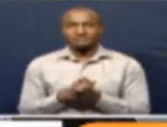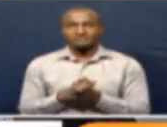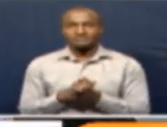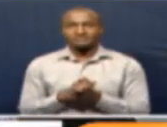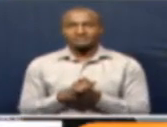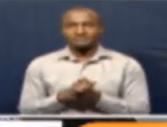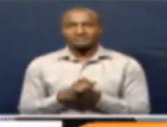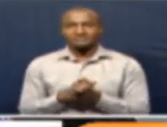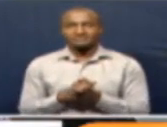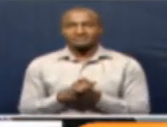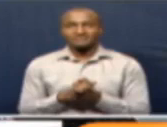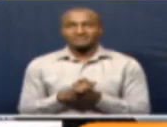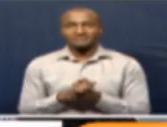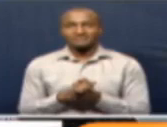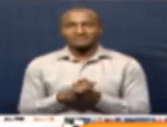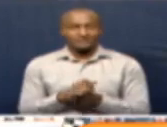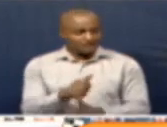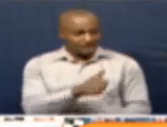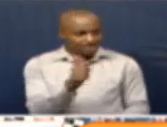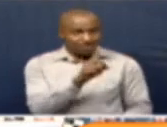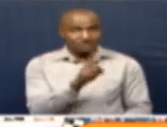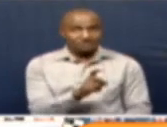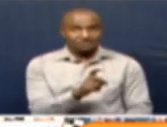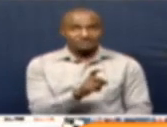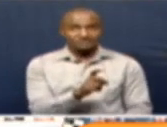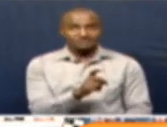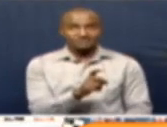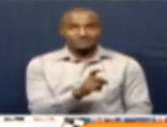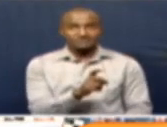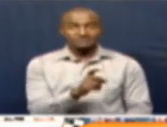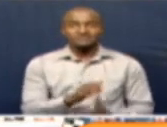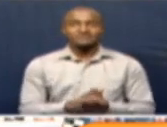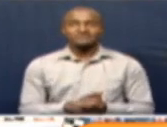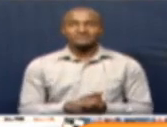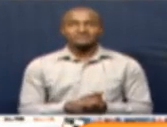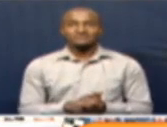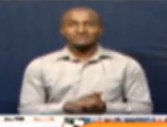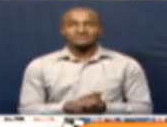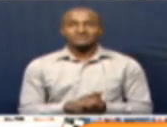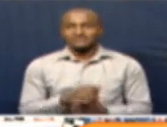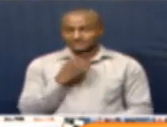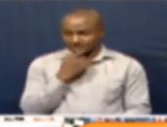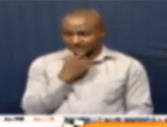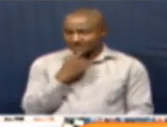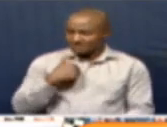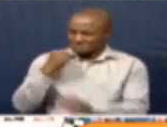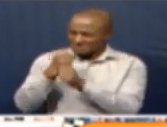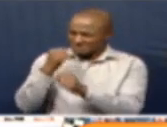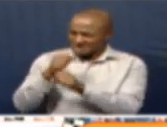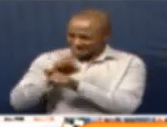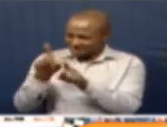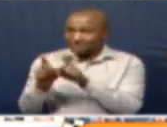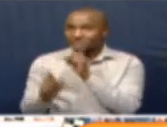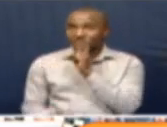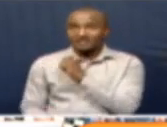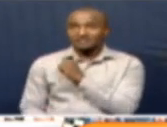Hai, nani mwingine ambaye ana swali? Mimi niko na swali. Niulize mwanangu. Nikuulize sasa, mimi nafanya majukumu yote.